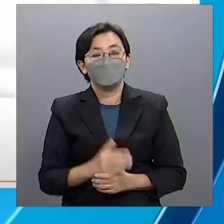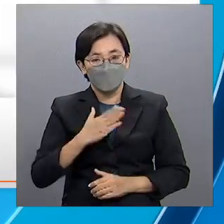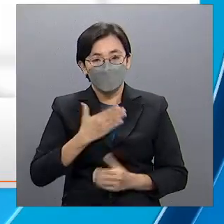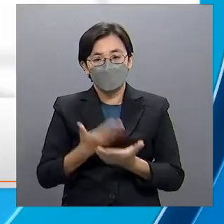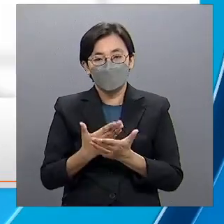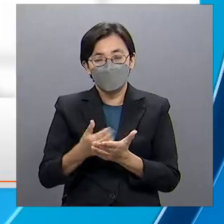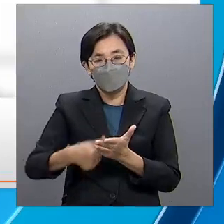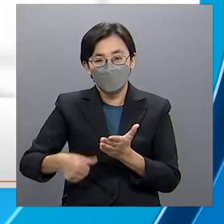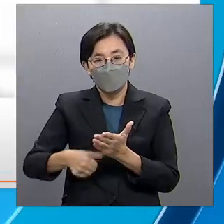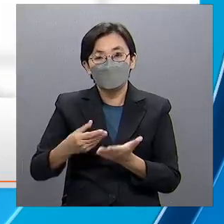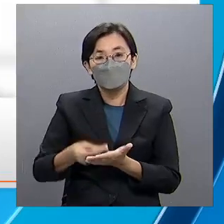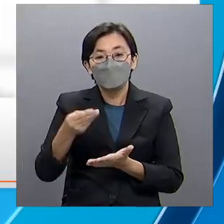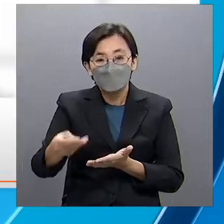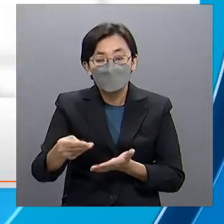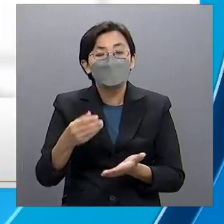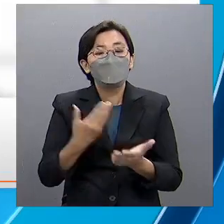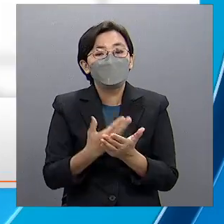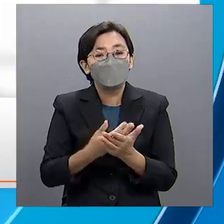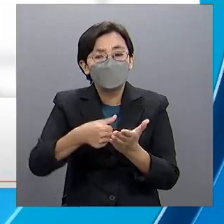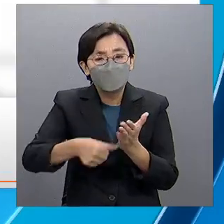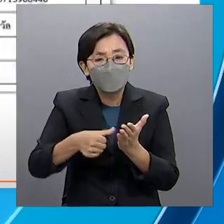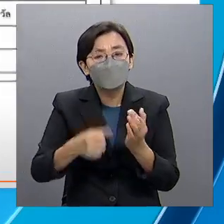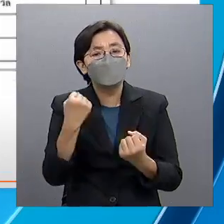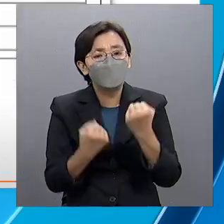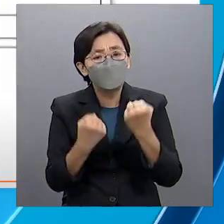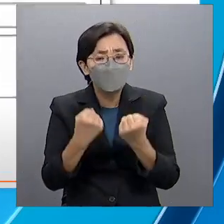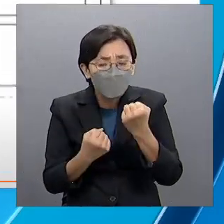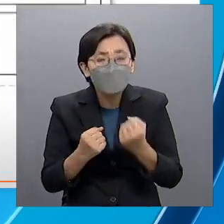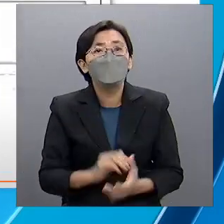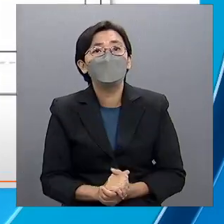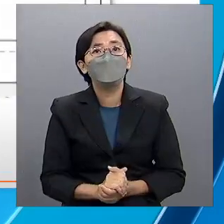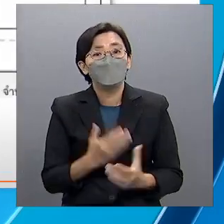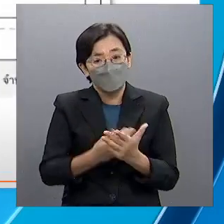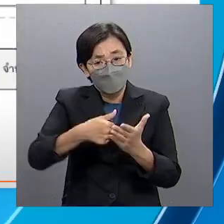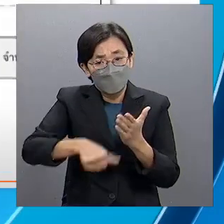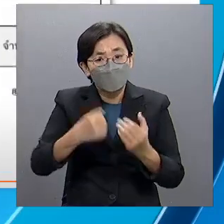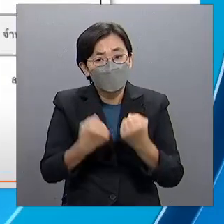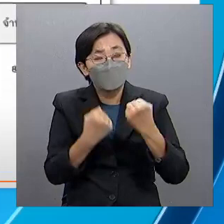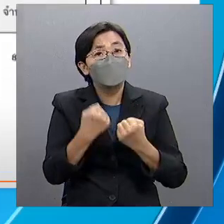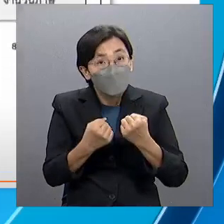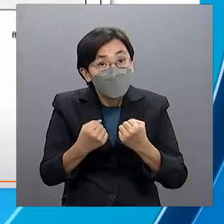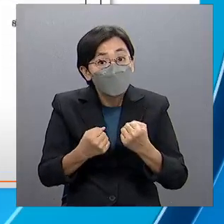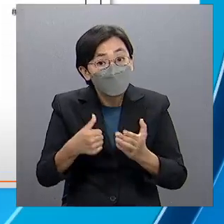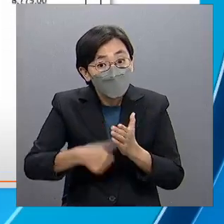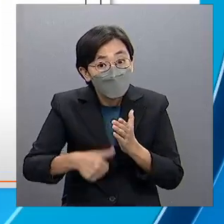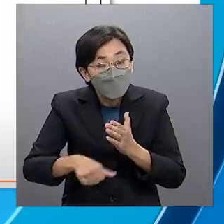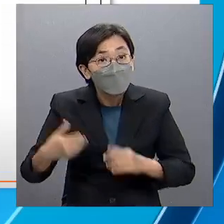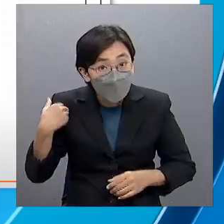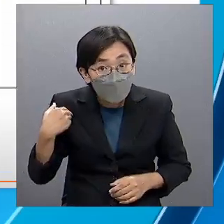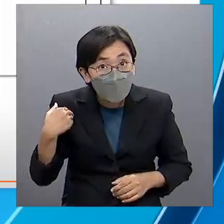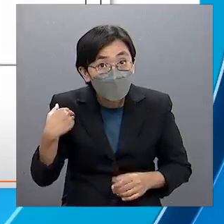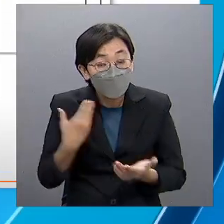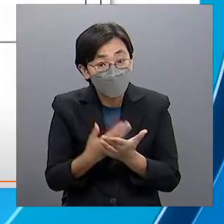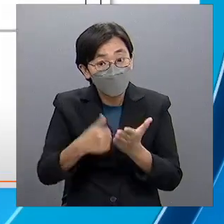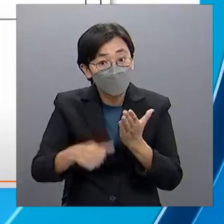ข้องกับรถยนต ์ เอ๊ะผมกำลังสงสัยว่าปกติเนี่ยทางสรรพากรมีหน้าที่ในการจัดเก็บภาษีรถยนต์ด้วยหรือเปล่า ภาษีหน้าที่จ่าย เพราะเคยได้ยินว่า